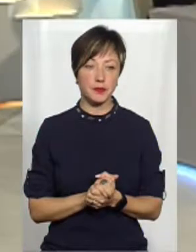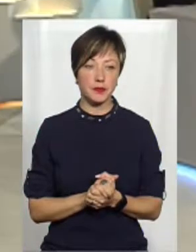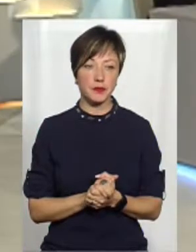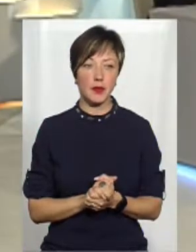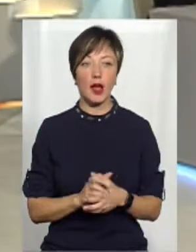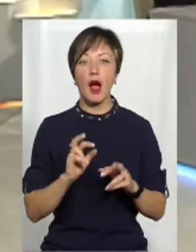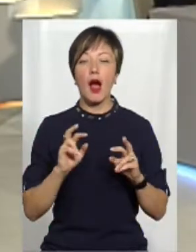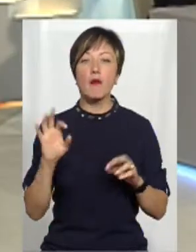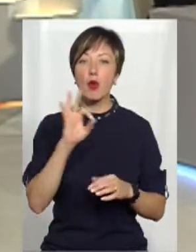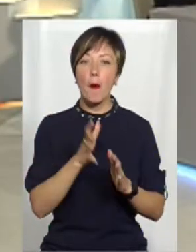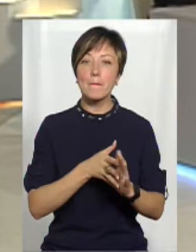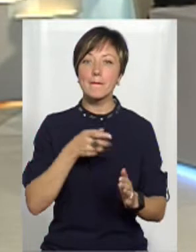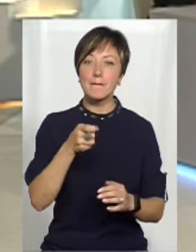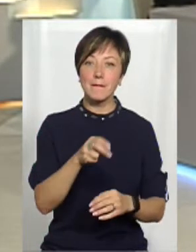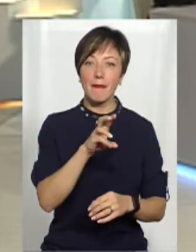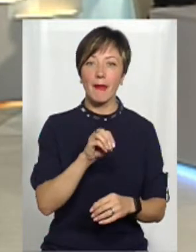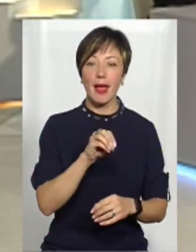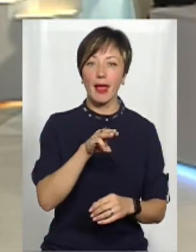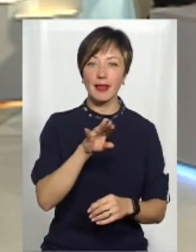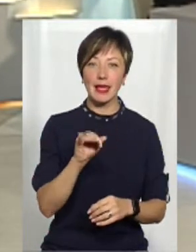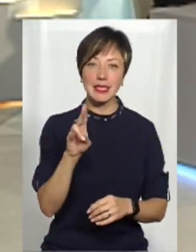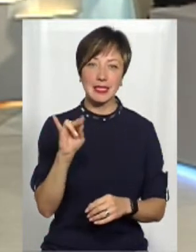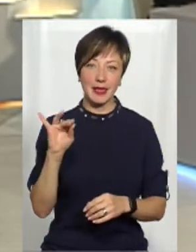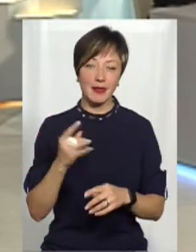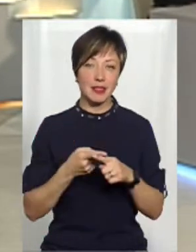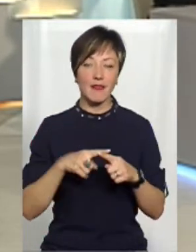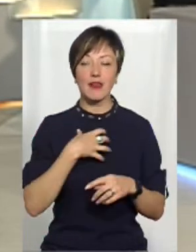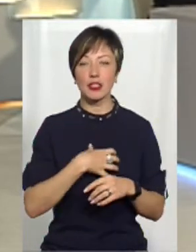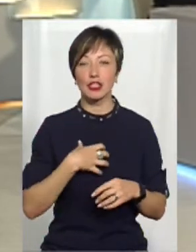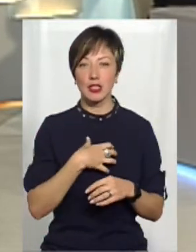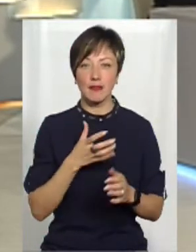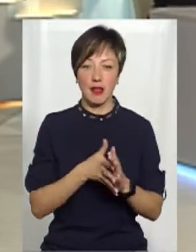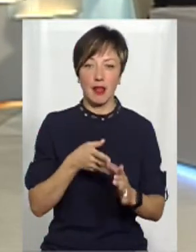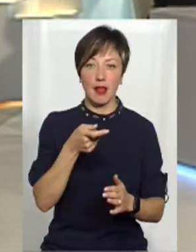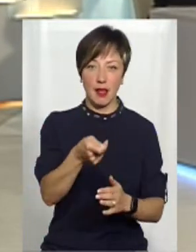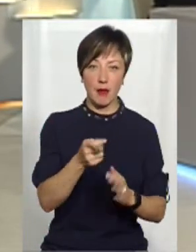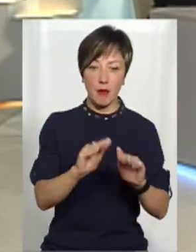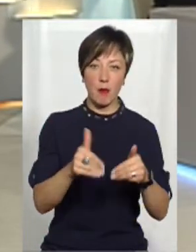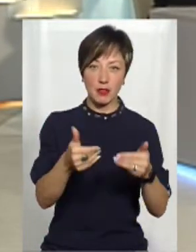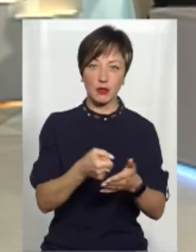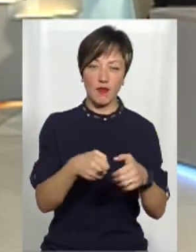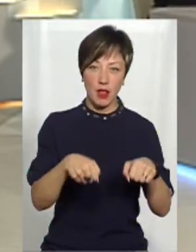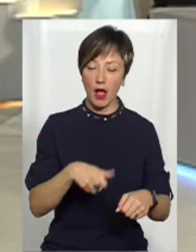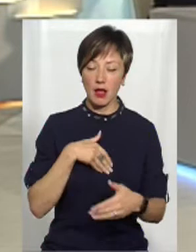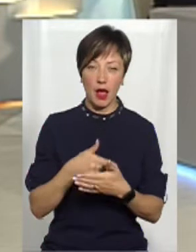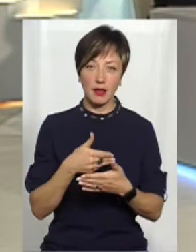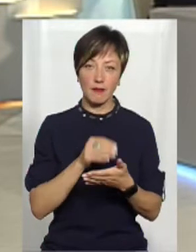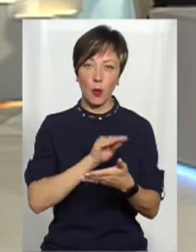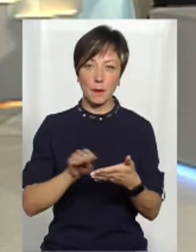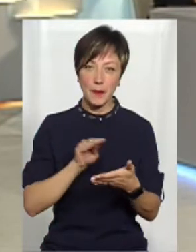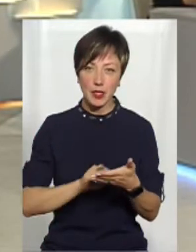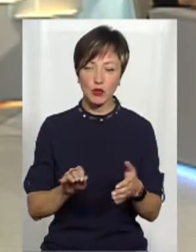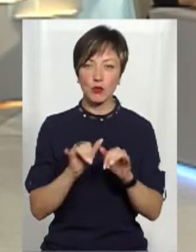щодо петицій? Щодо петицій, так, ще один інструмент дуже важливий. Петиції в нас активно